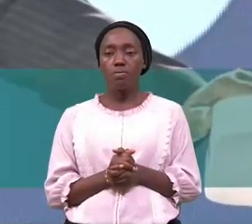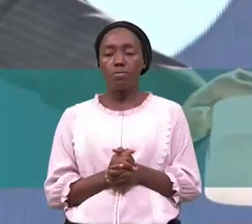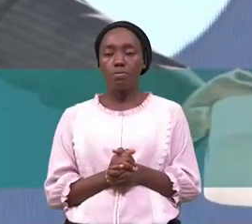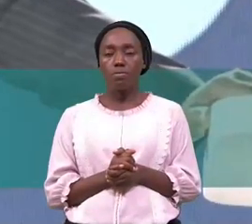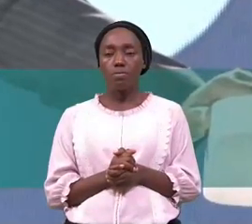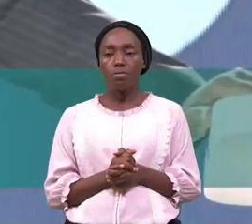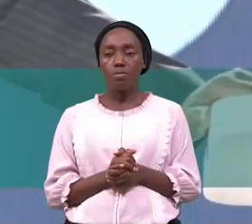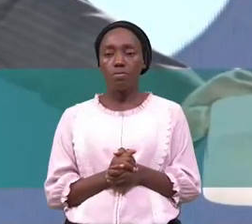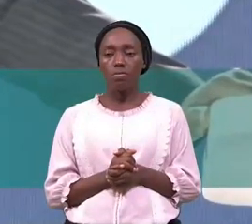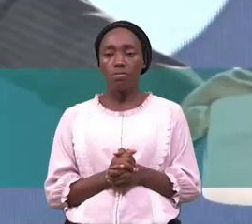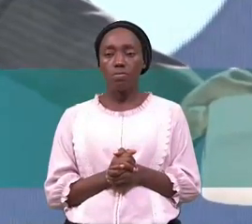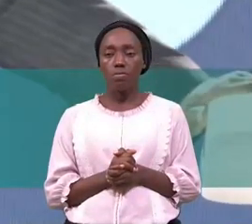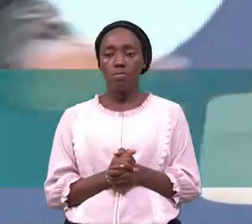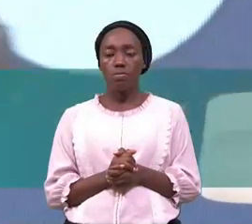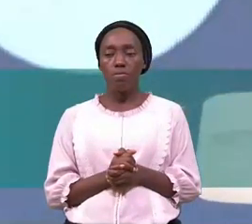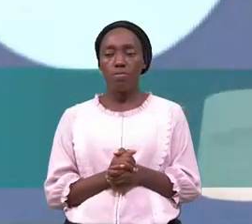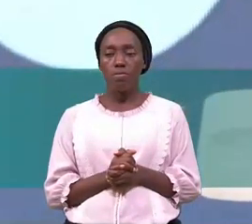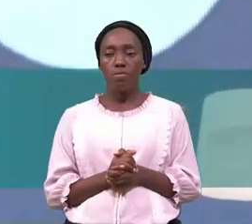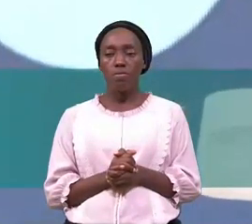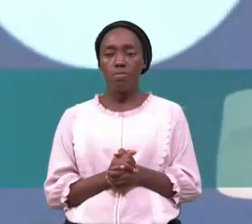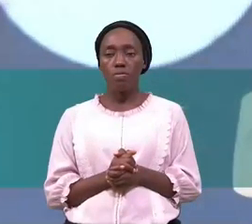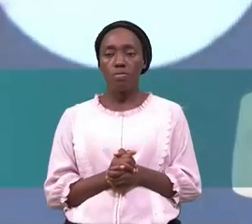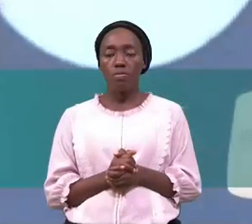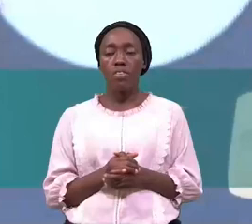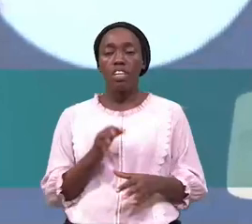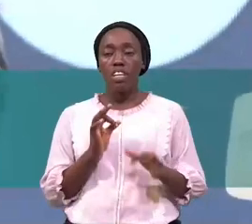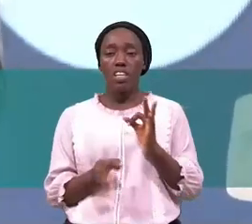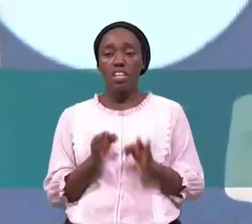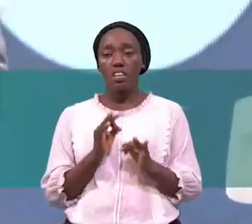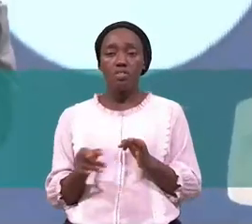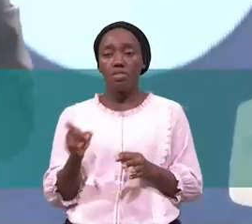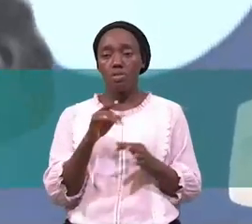Le péché du pécheur va le conduire jusqu'à la fin.